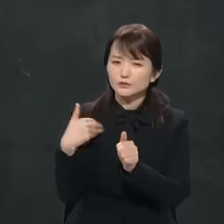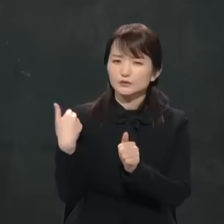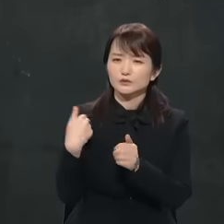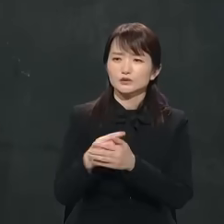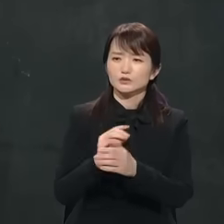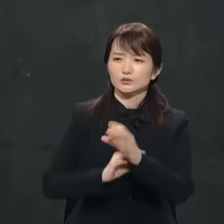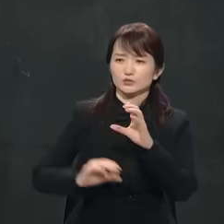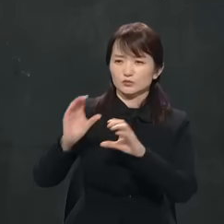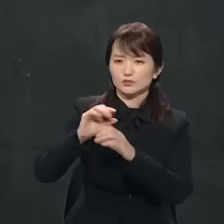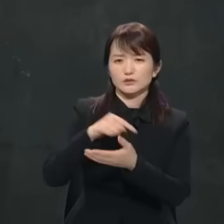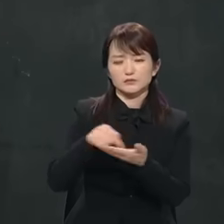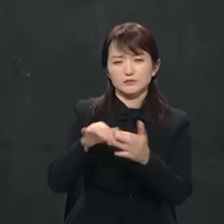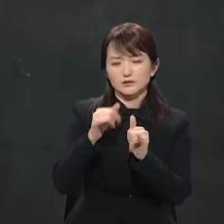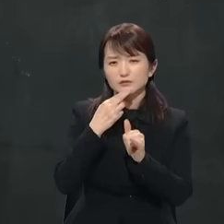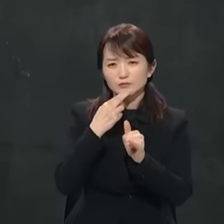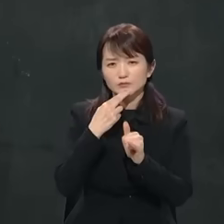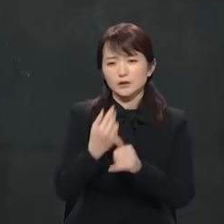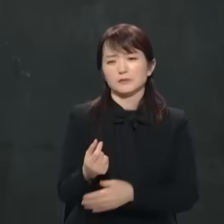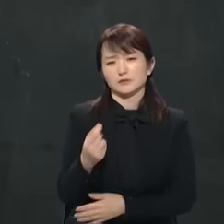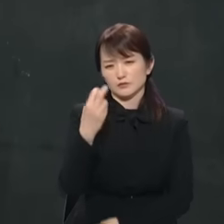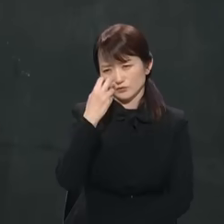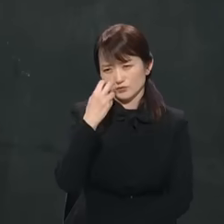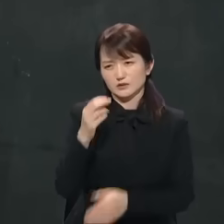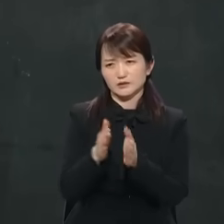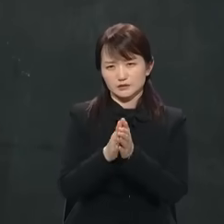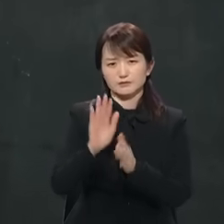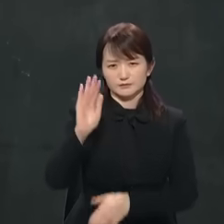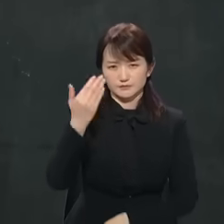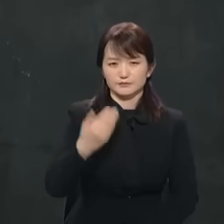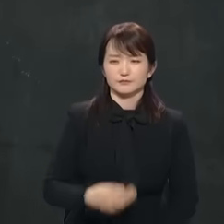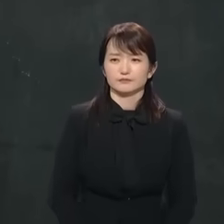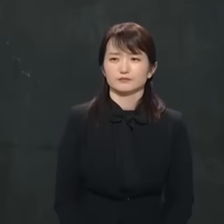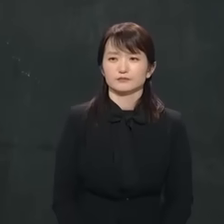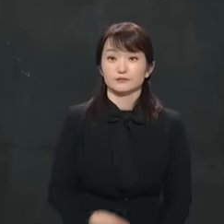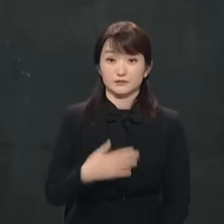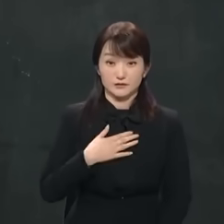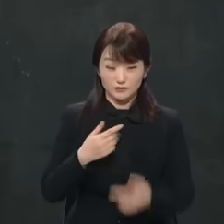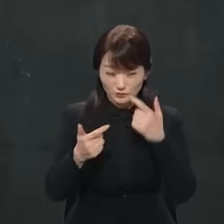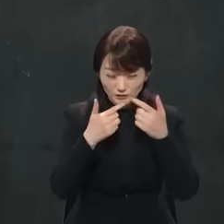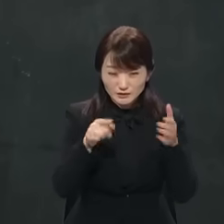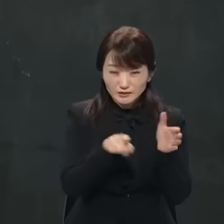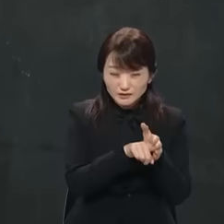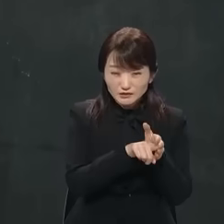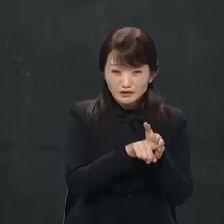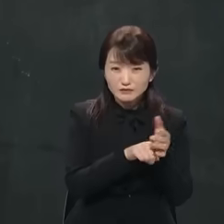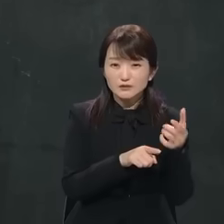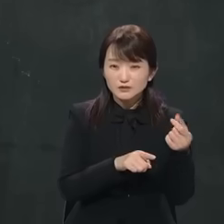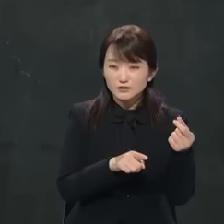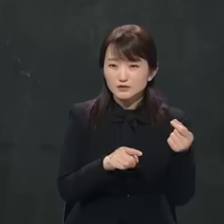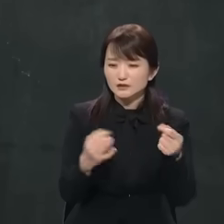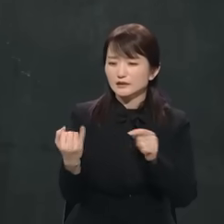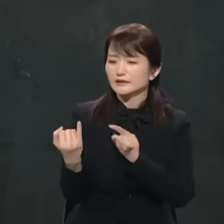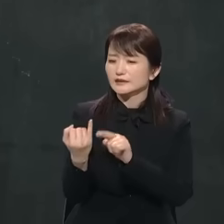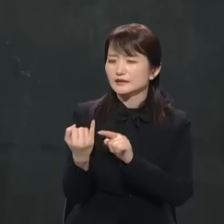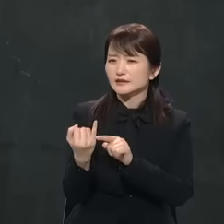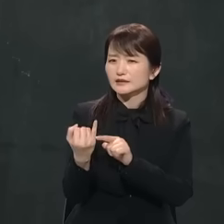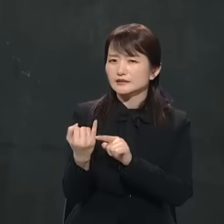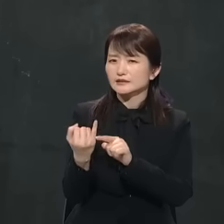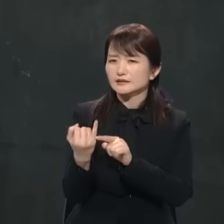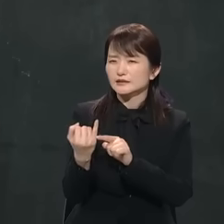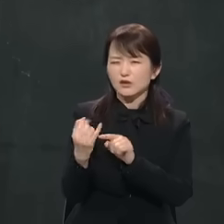피해자가 나오지 않도록 빨리 수사기관에 수사를 진행을 하셔야 될 것 같습니다 교수님 저도 확신하는데 변호사님 말씀처럼 저 모델